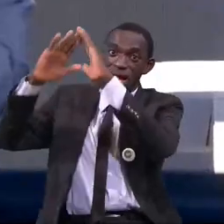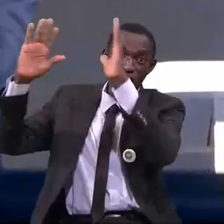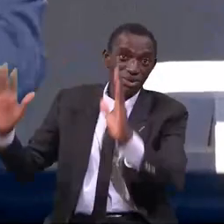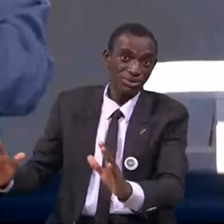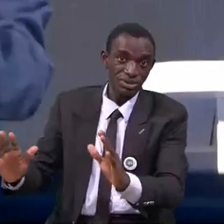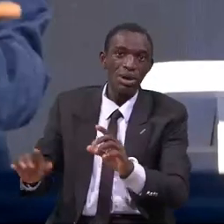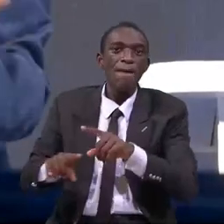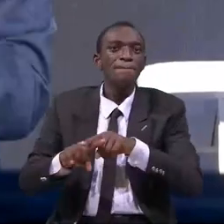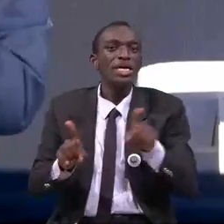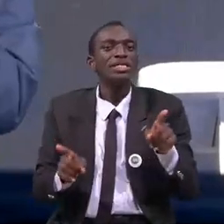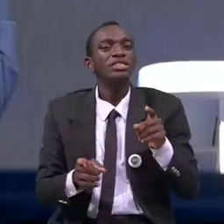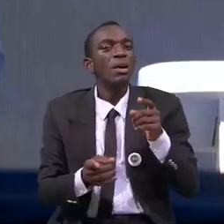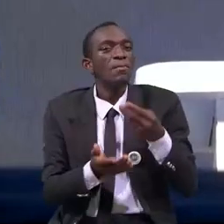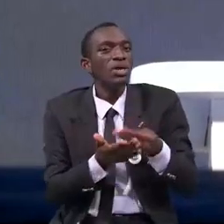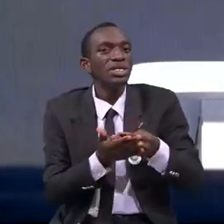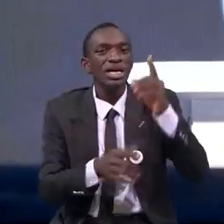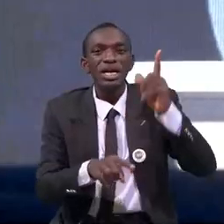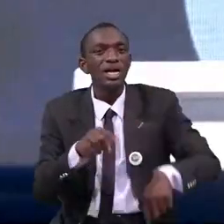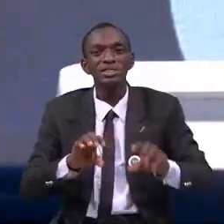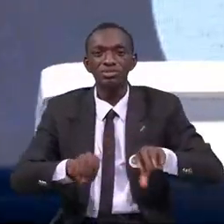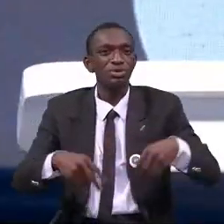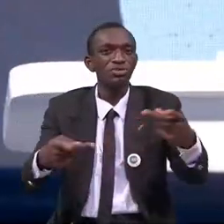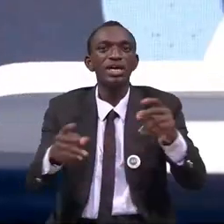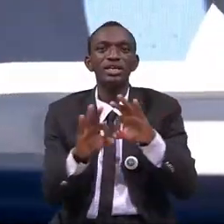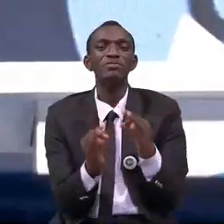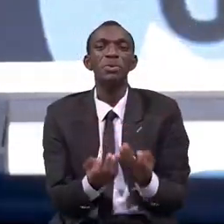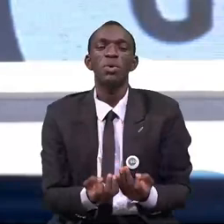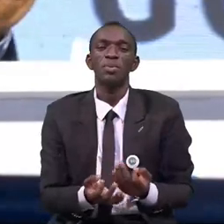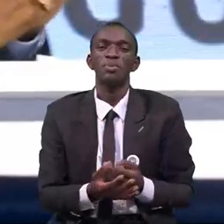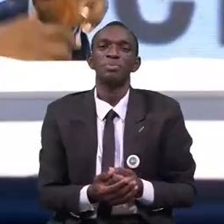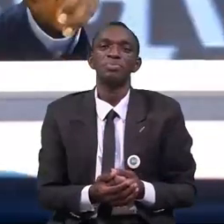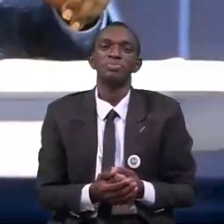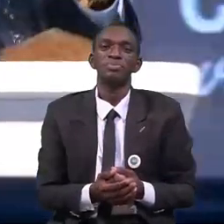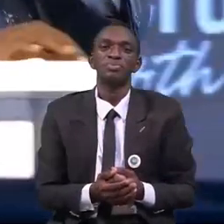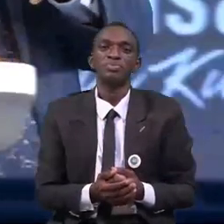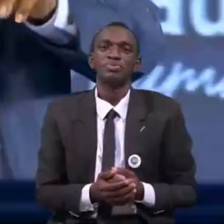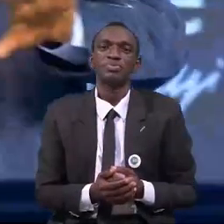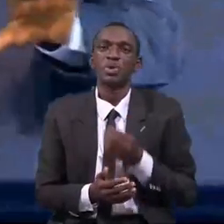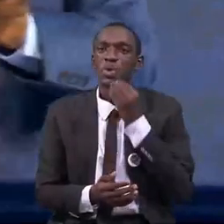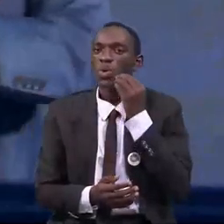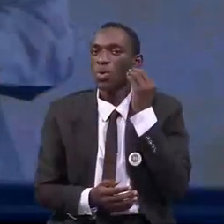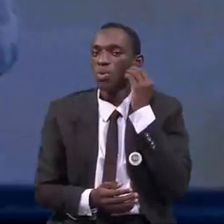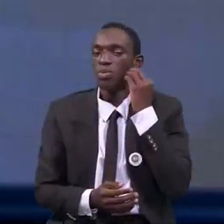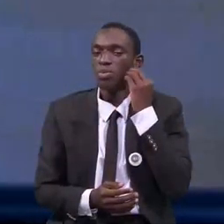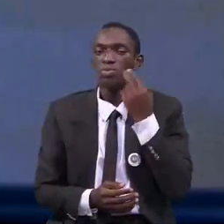sommeil l'argent et l'or peuvent acheter une maison mais pas fournir un